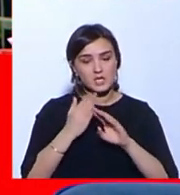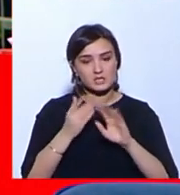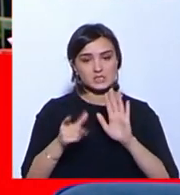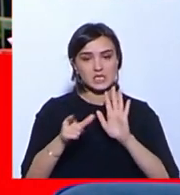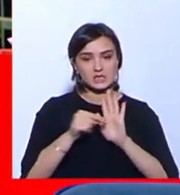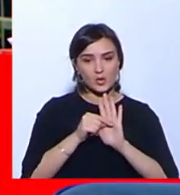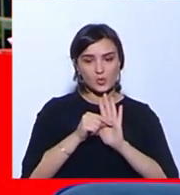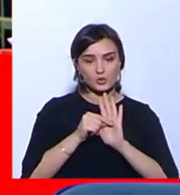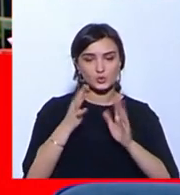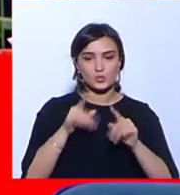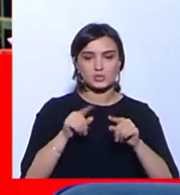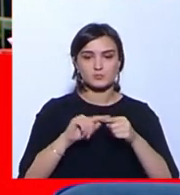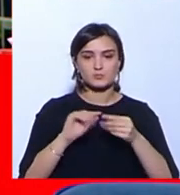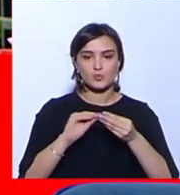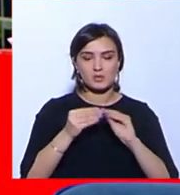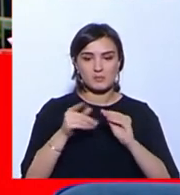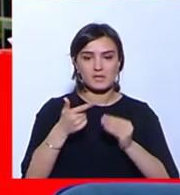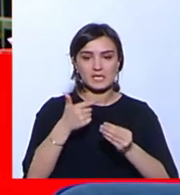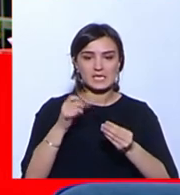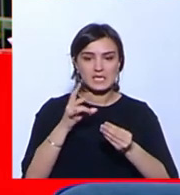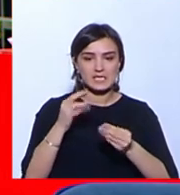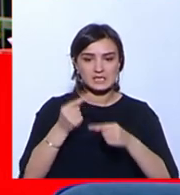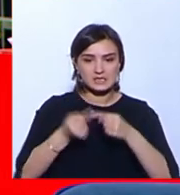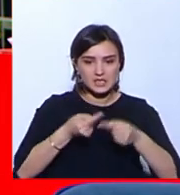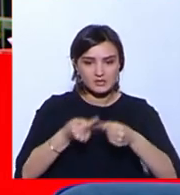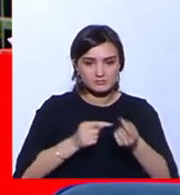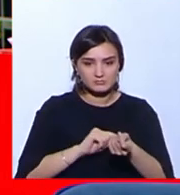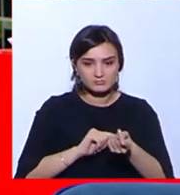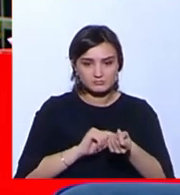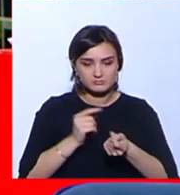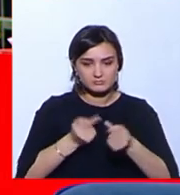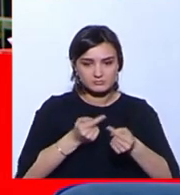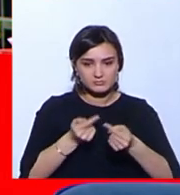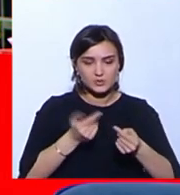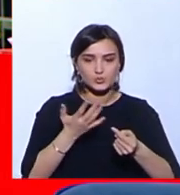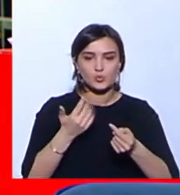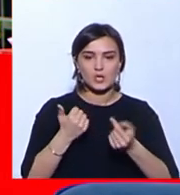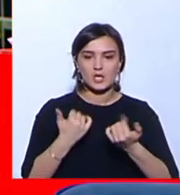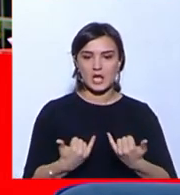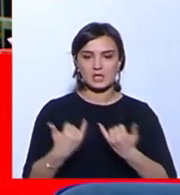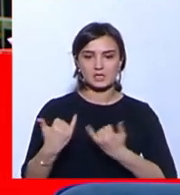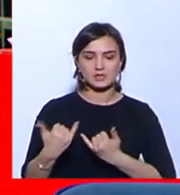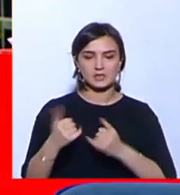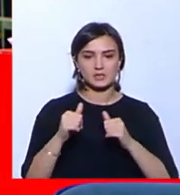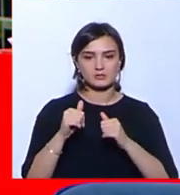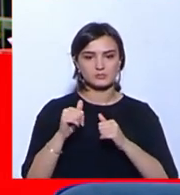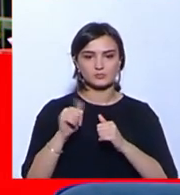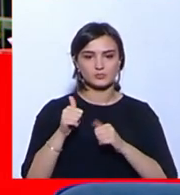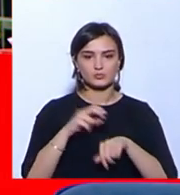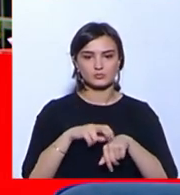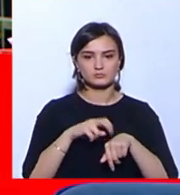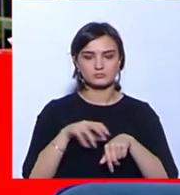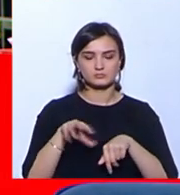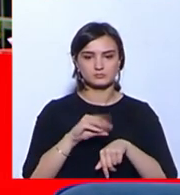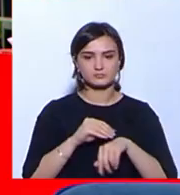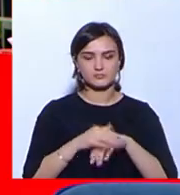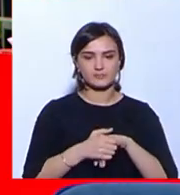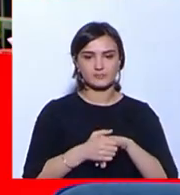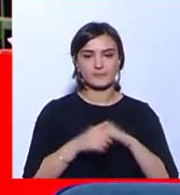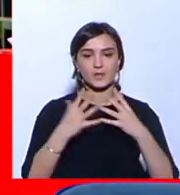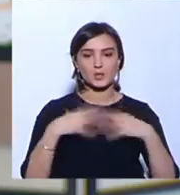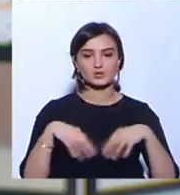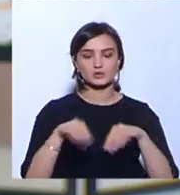თანდაყოლილი, არის თუ არა ეს პრობლემა გენეტიკური და როგორია თანამედროვე მიდგომა? აინტერესებს ჩვენს მაყურებელს.